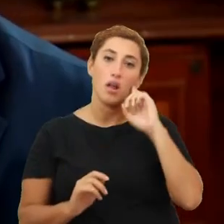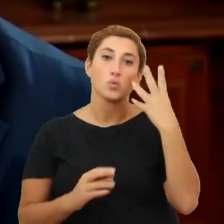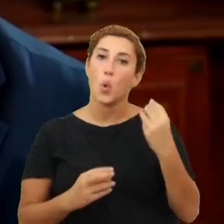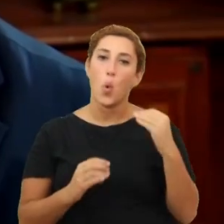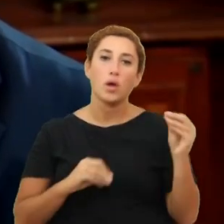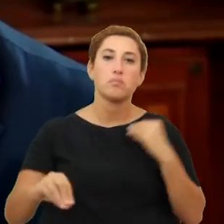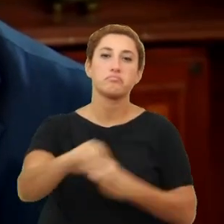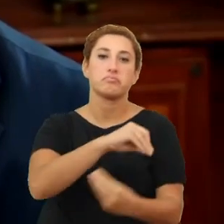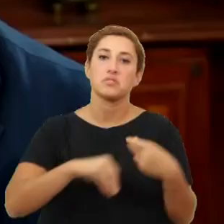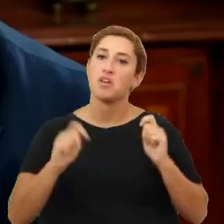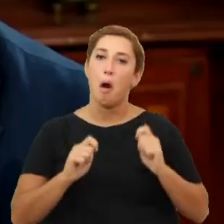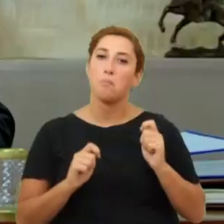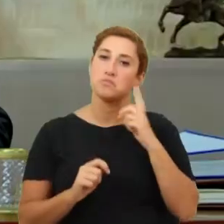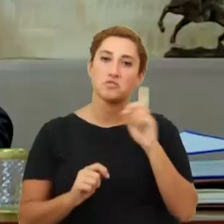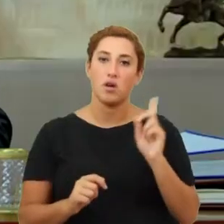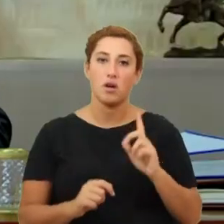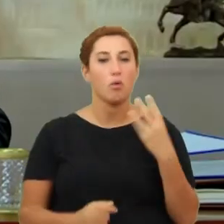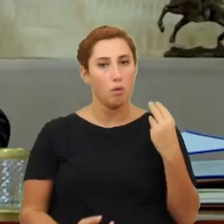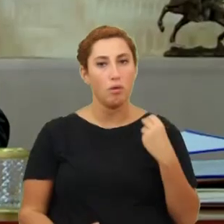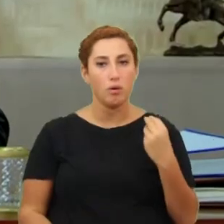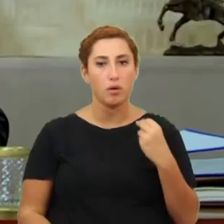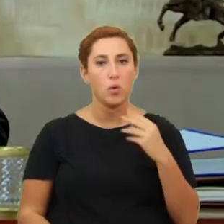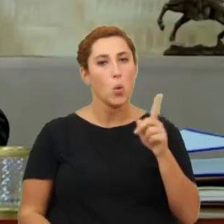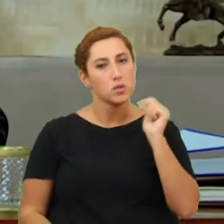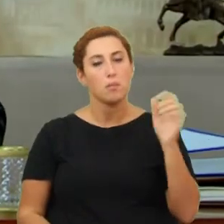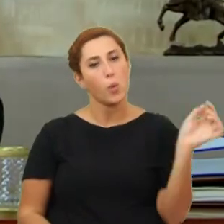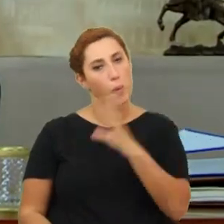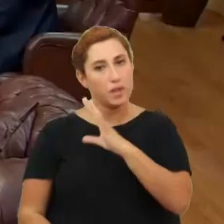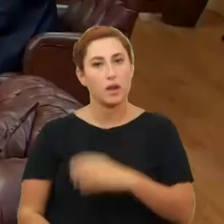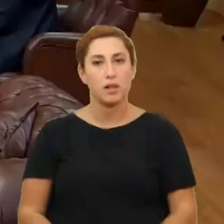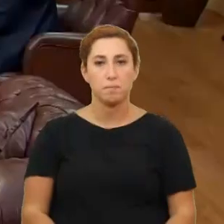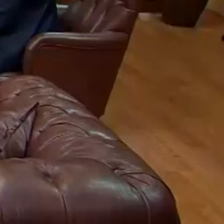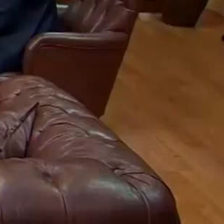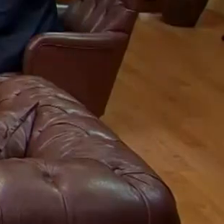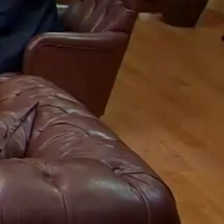iyi kamufle etmiş yaptıklarını doğrusu. Hey, o zaman gönderelim.